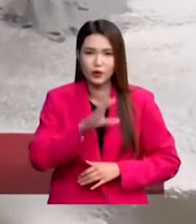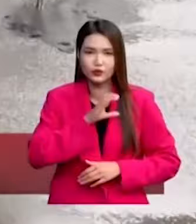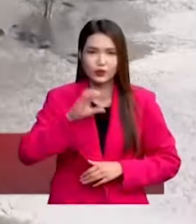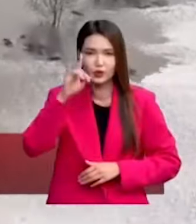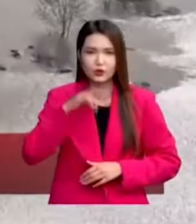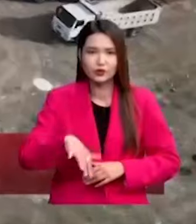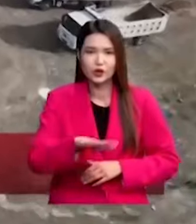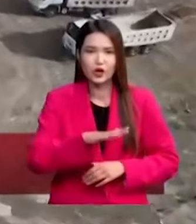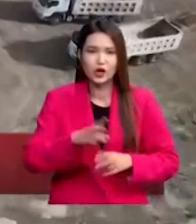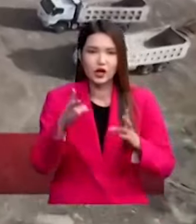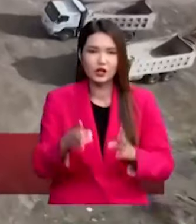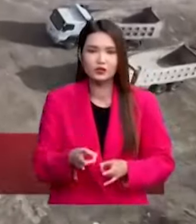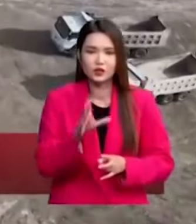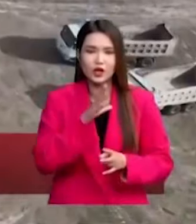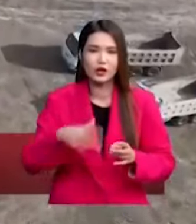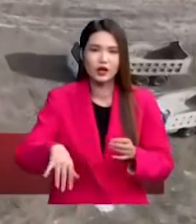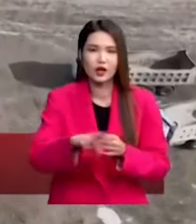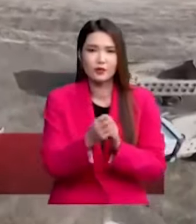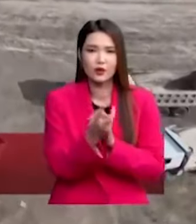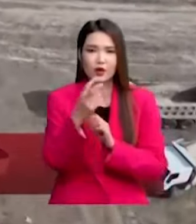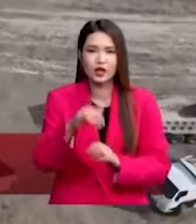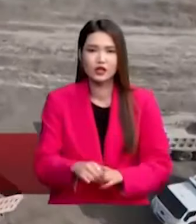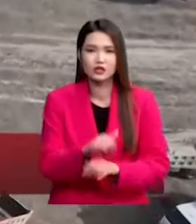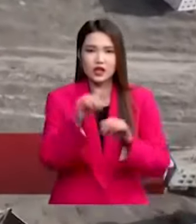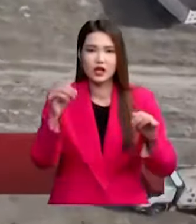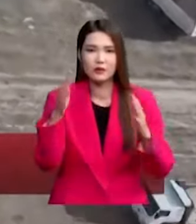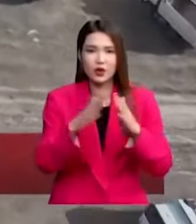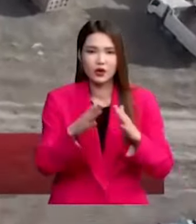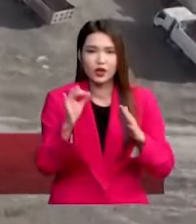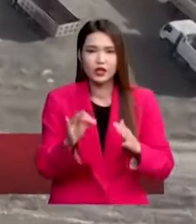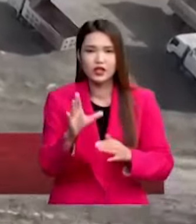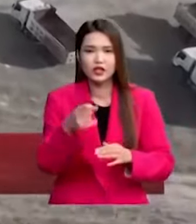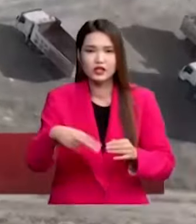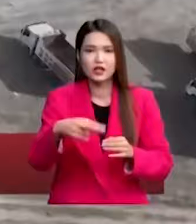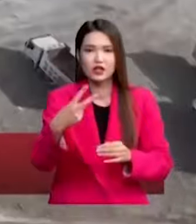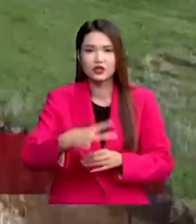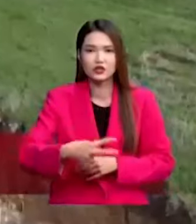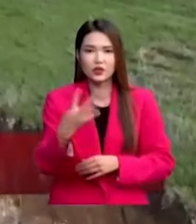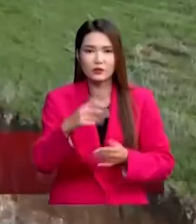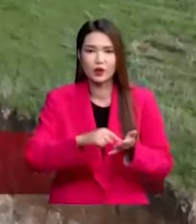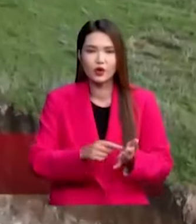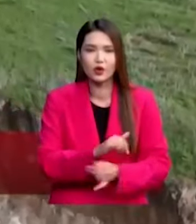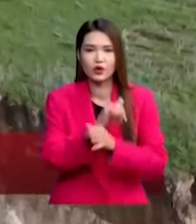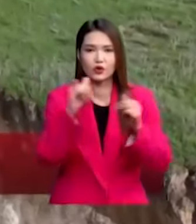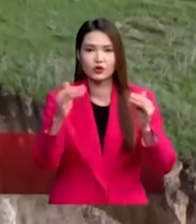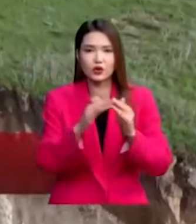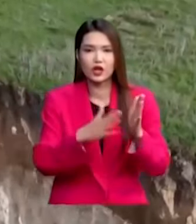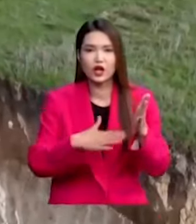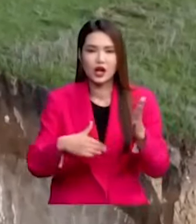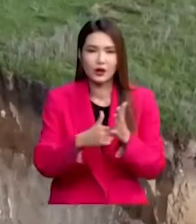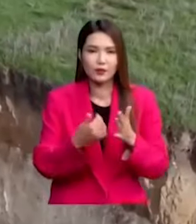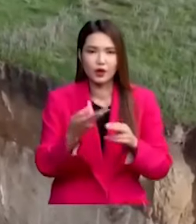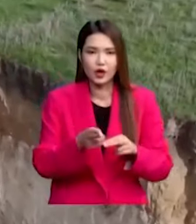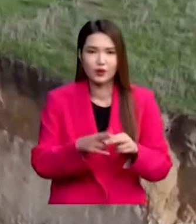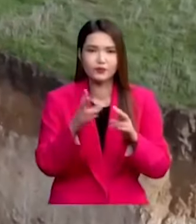облыстары қатты зардап шекті. Барлығы 12 мыңнан аса баспана мен саяжайлардағы 24 мыңнан астам үй бөлінді.